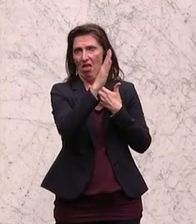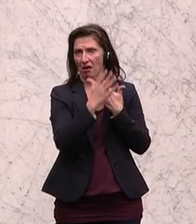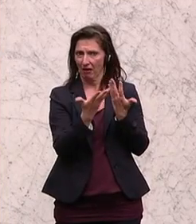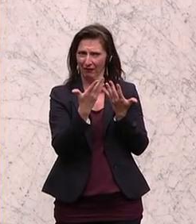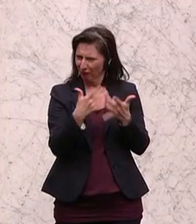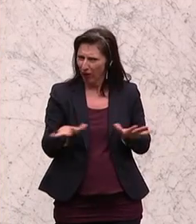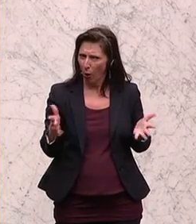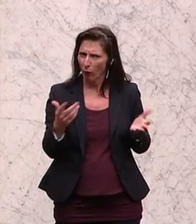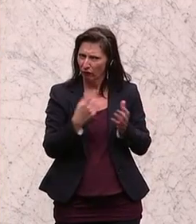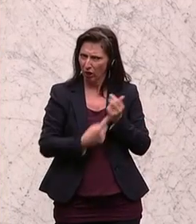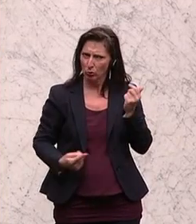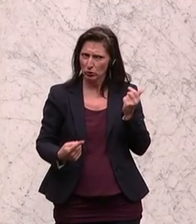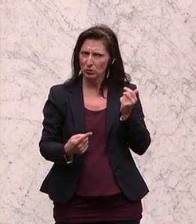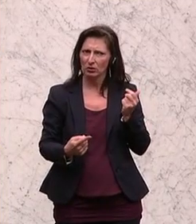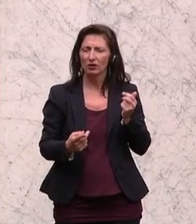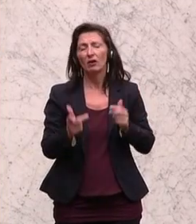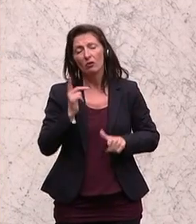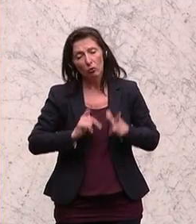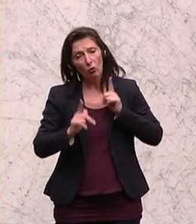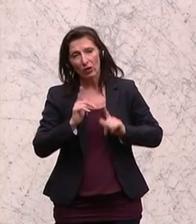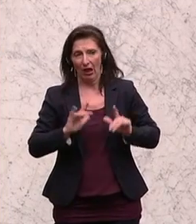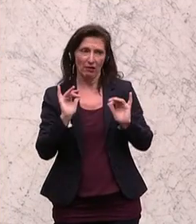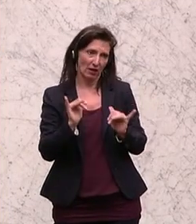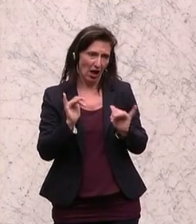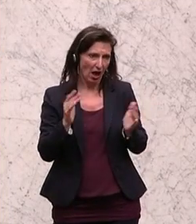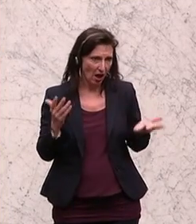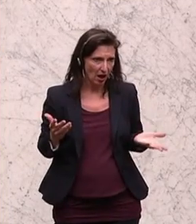sehr wir das auch bedauern, ich glaube,